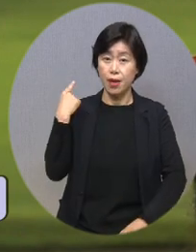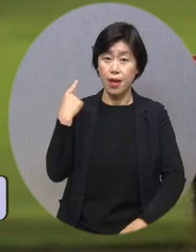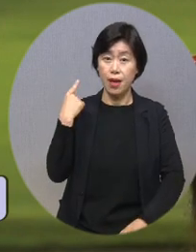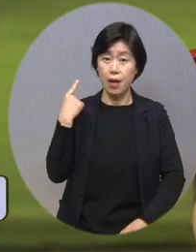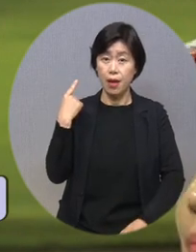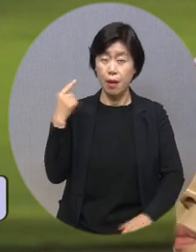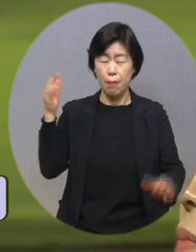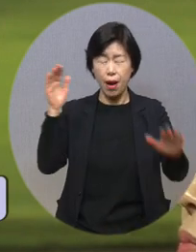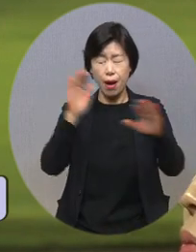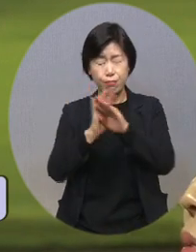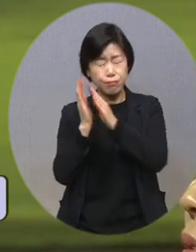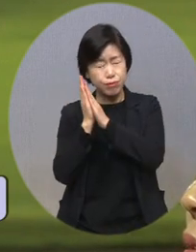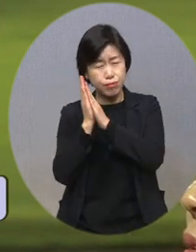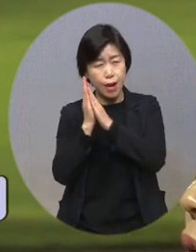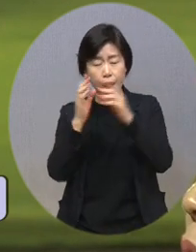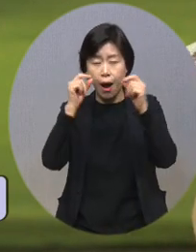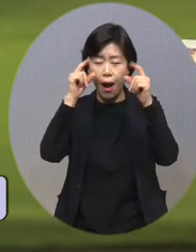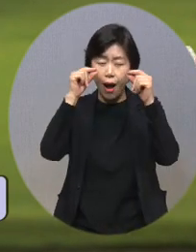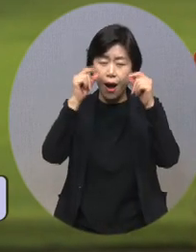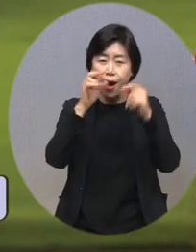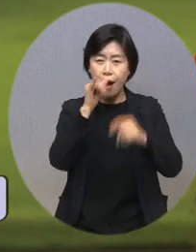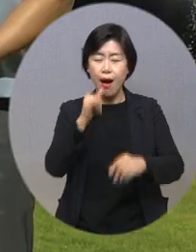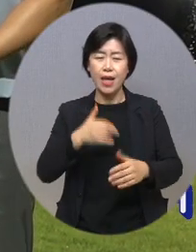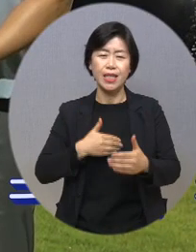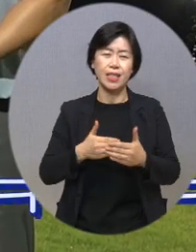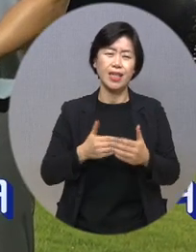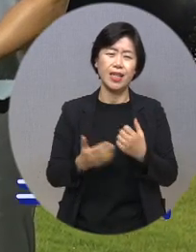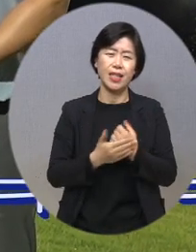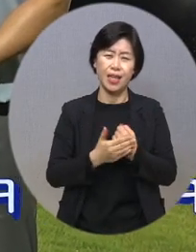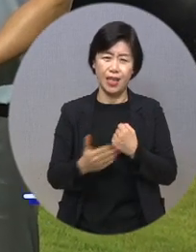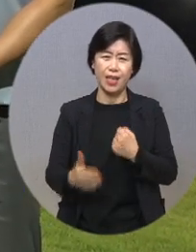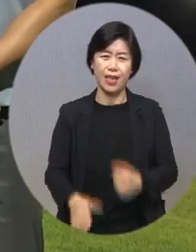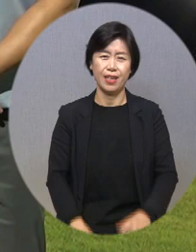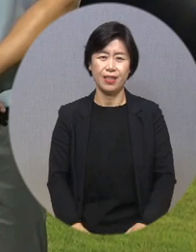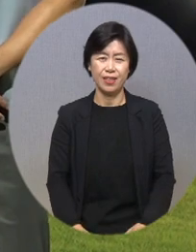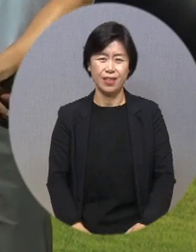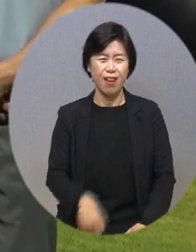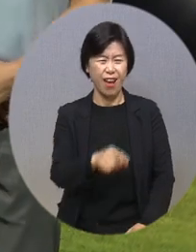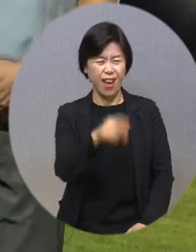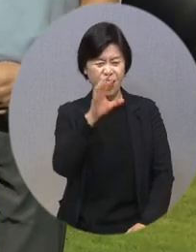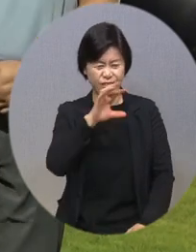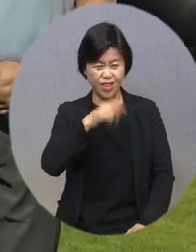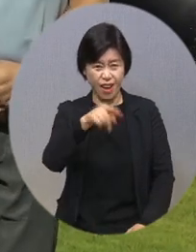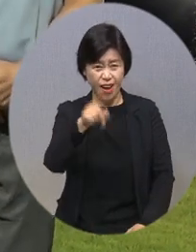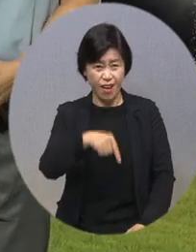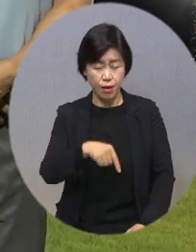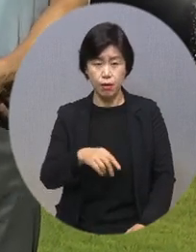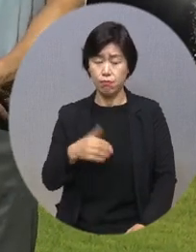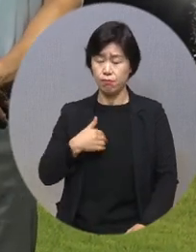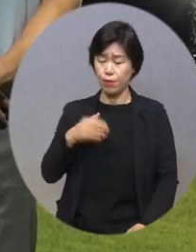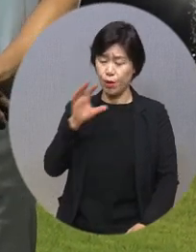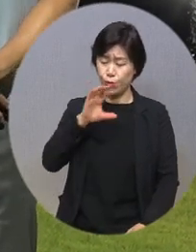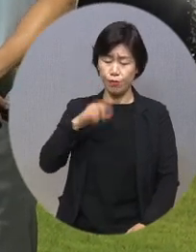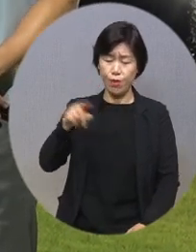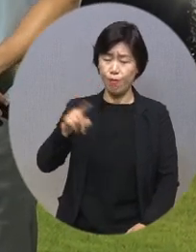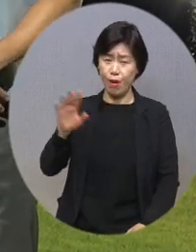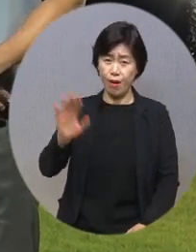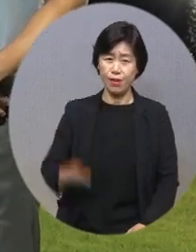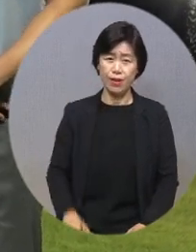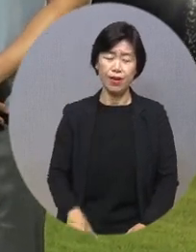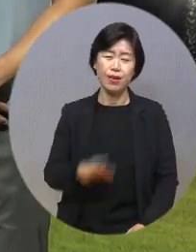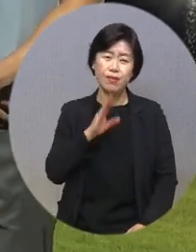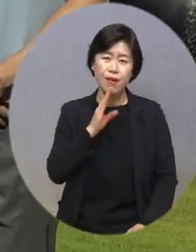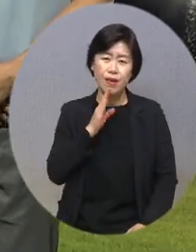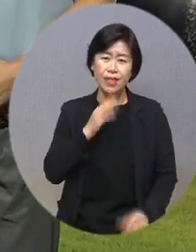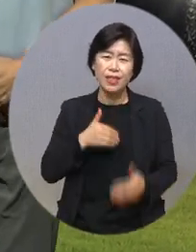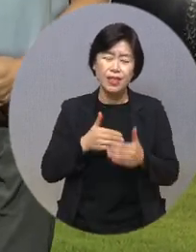사실 어제 제가 잠도 못 잤어요, 사실은. 긴장돼가지고. 연습장 가느라고. 네? 연습장을 안 갔다니까요. 정말 긴장돼가지고 밤새